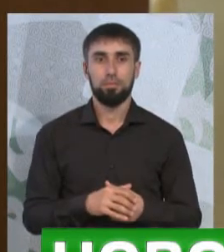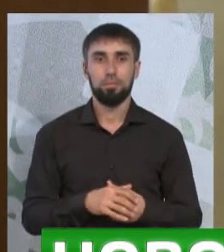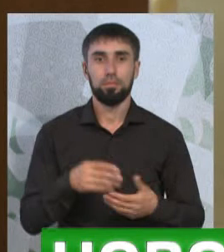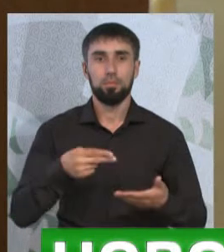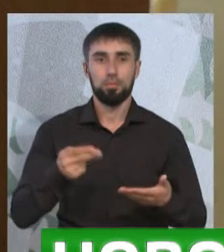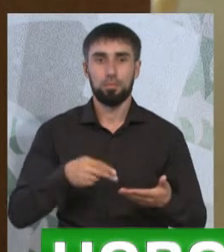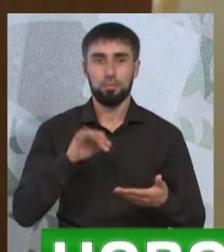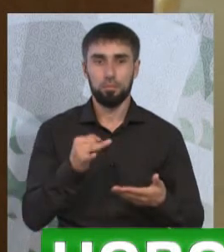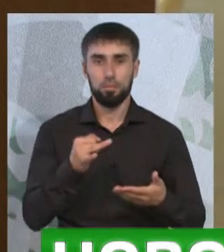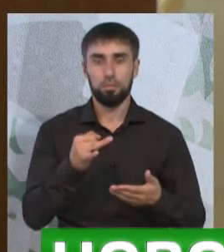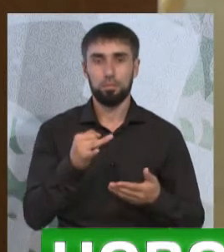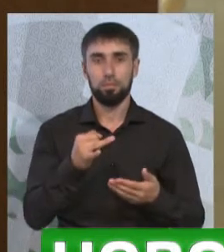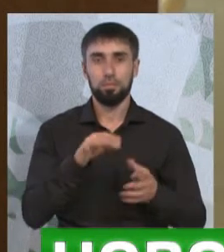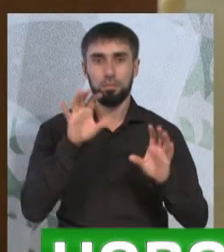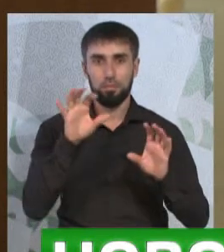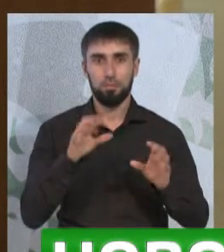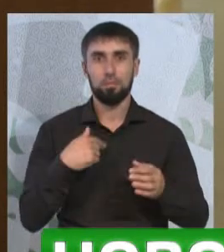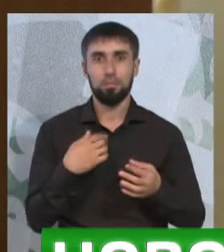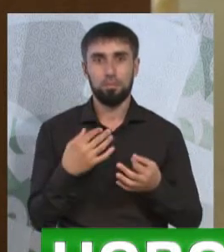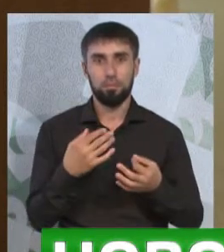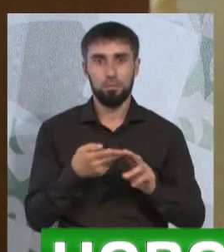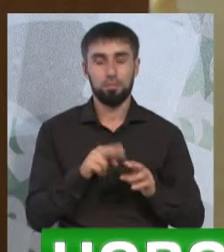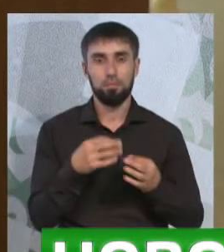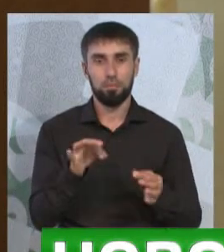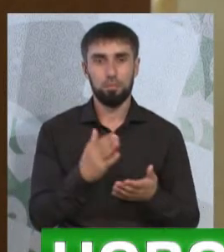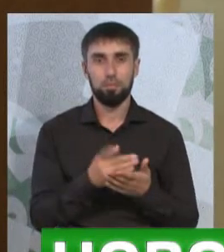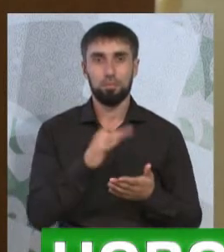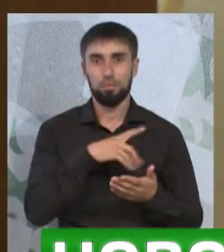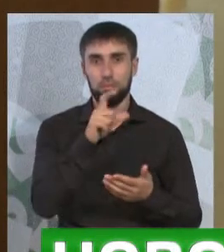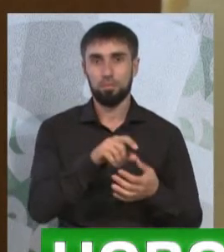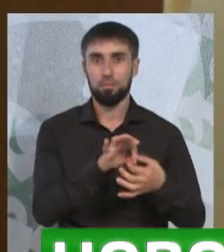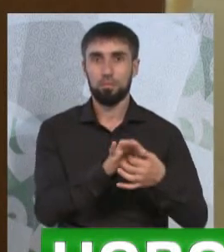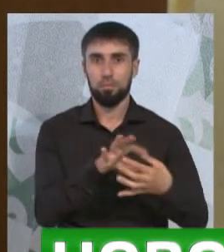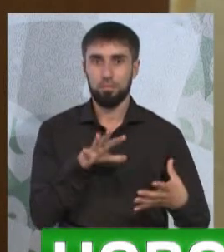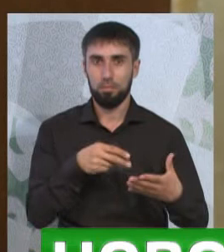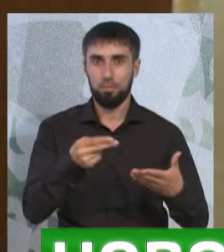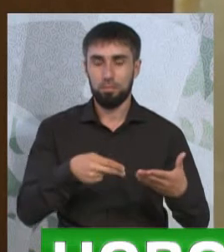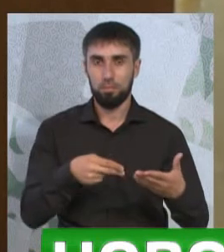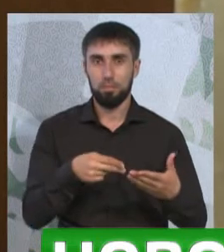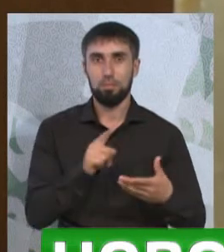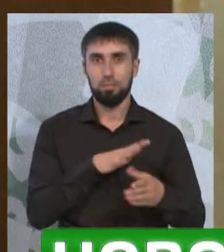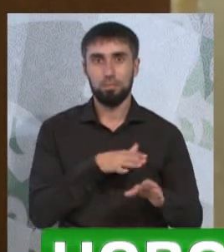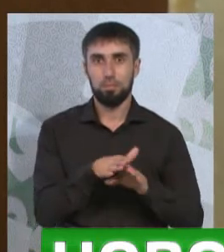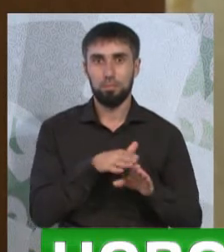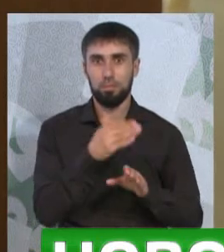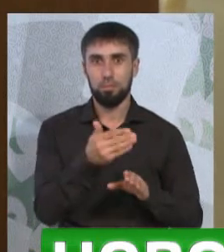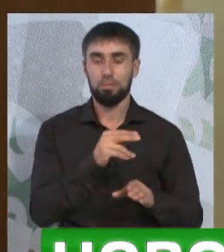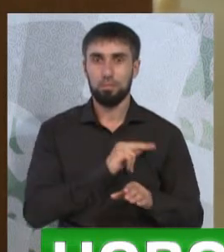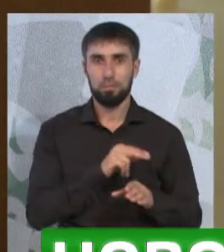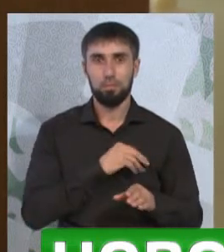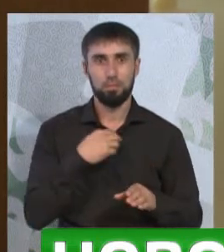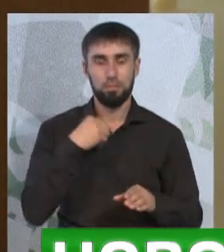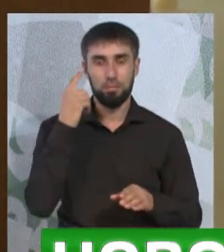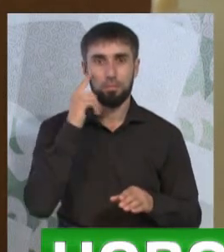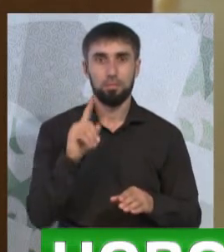Контракт и закон нам позволяют идти вплоть до расторжения. Для того, чтобы завершить эту работу, я считаю,